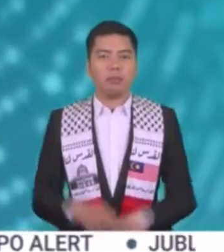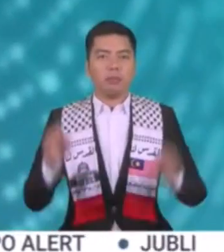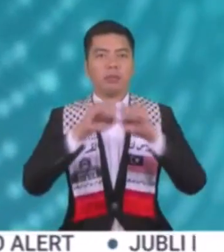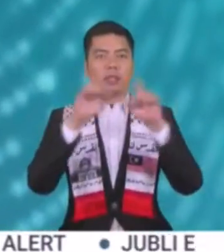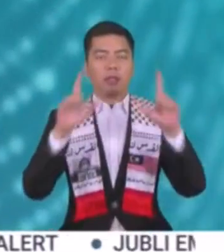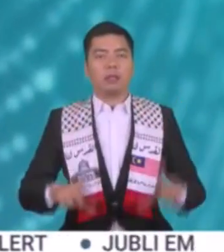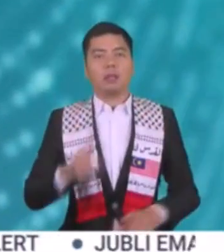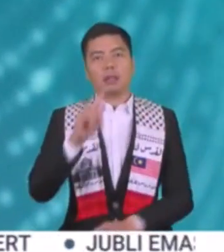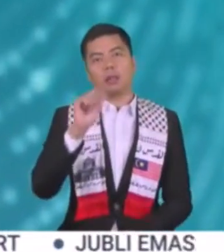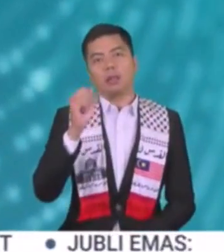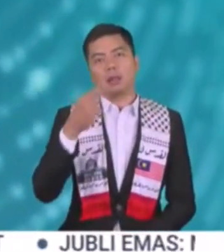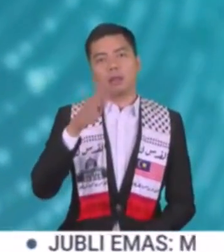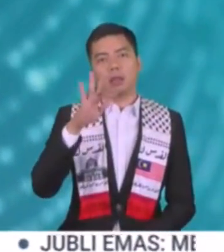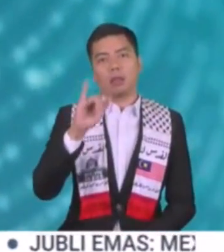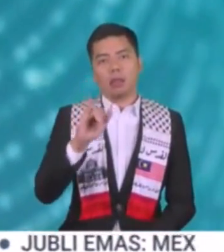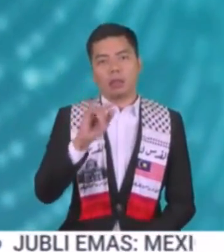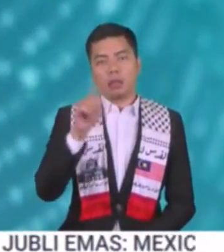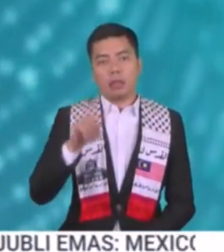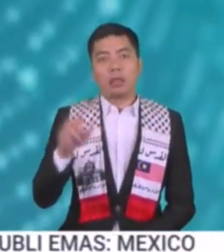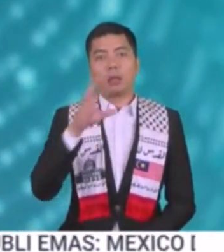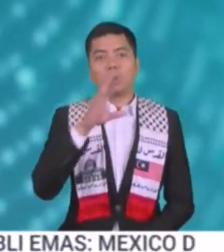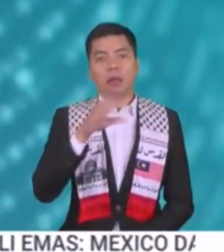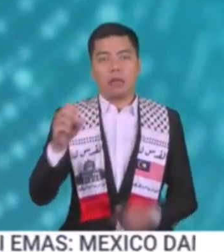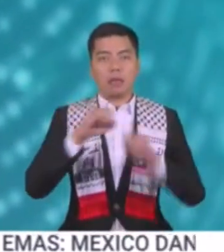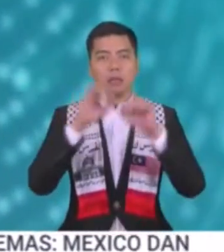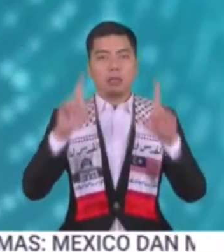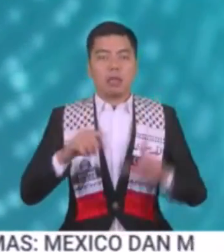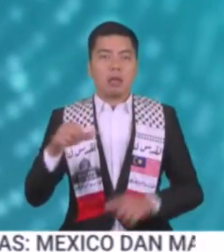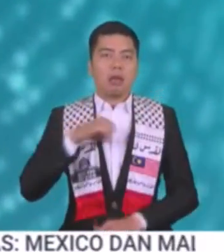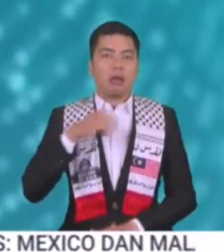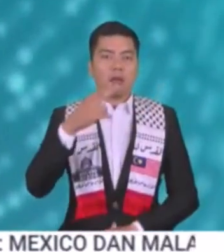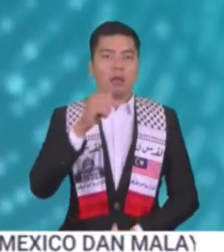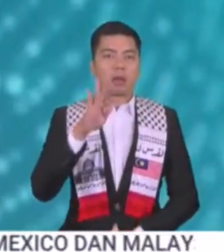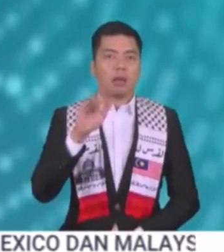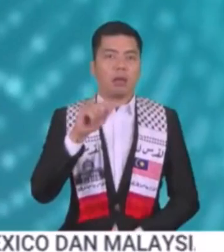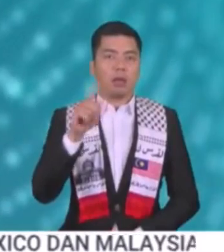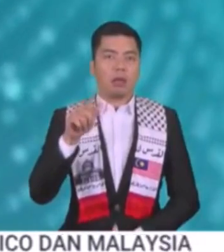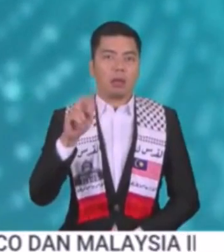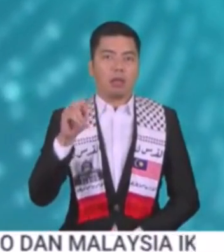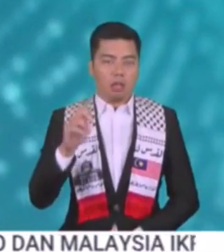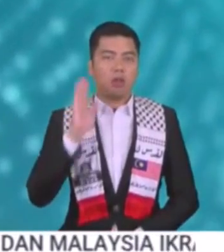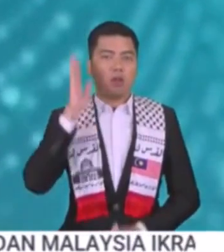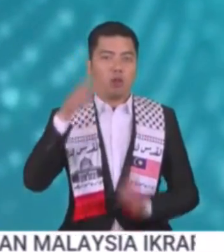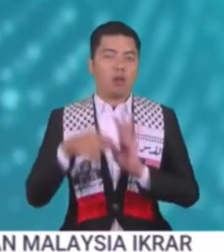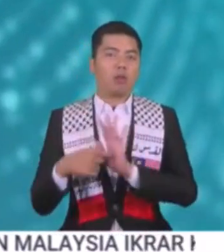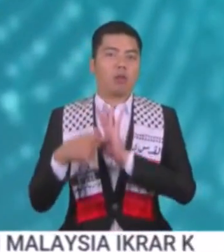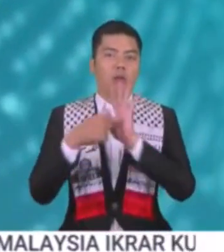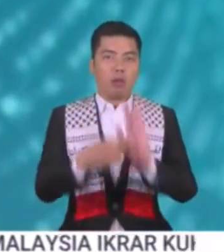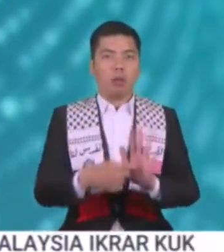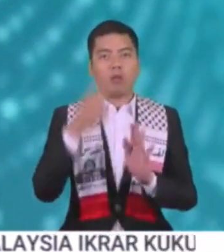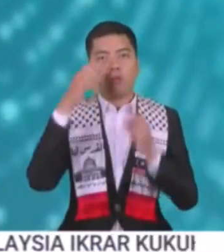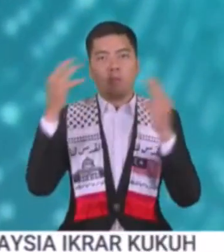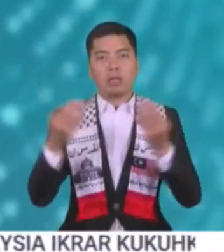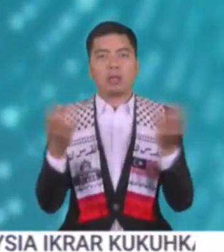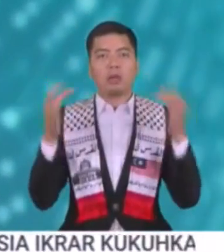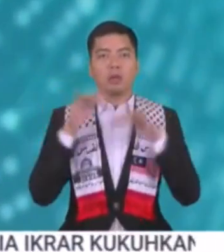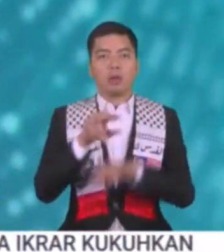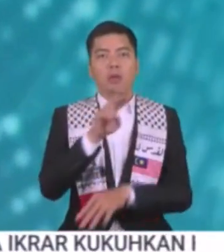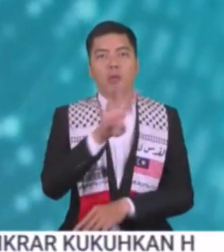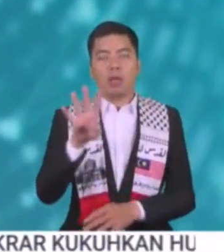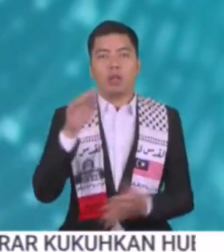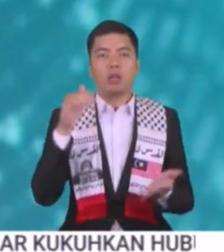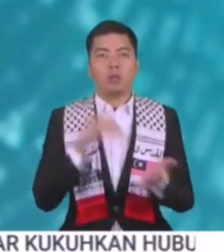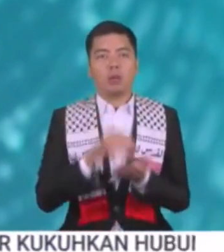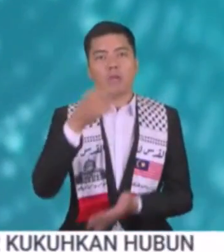Sijil Tahfiz Malaysia dan Sijil Perakuan Hafazan Bertahap bakal diperkenal pada Majlis Himpunan 24,000 Hufaz